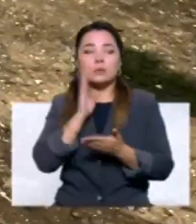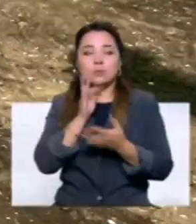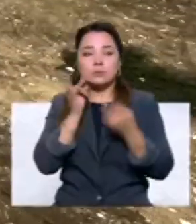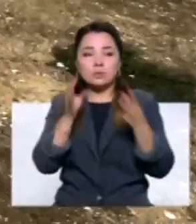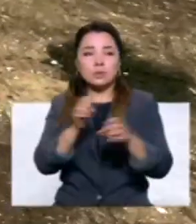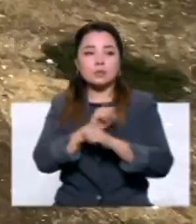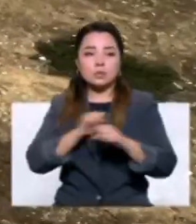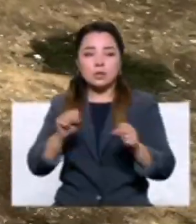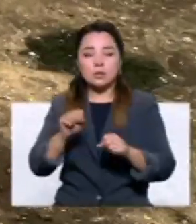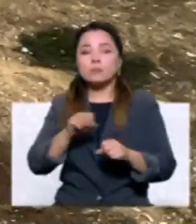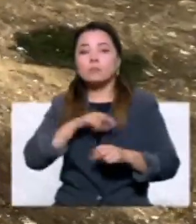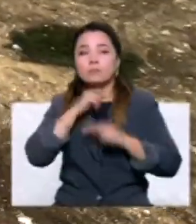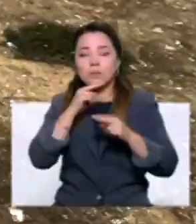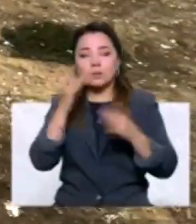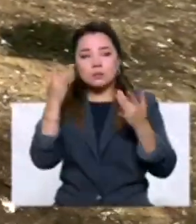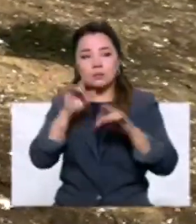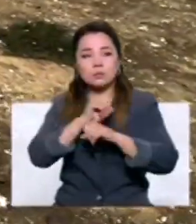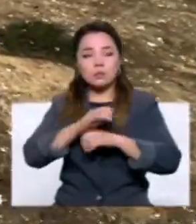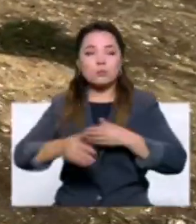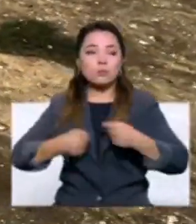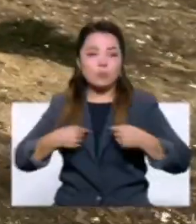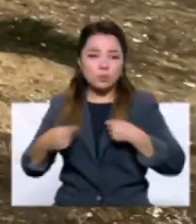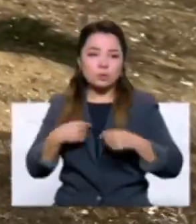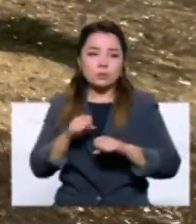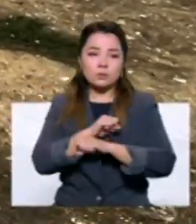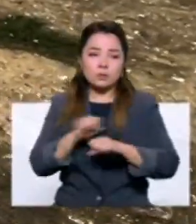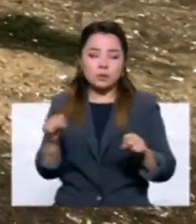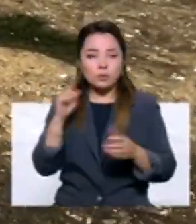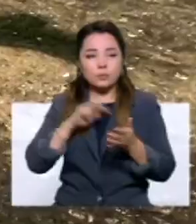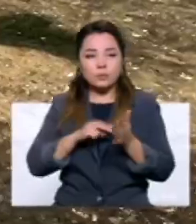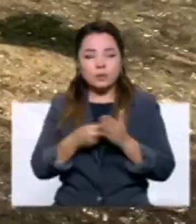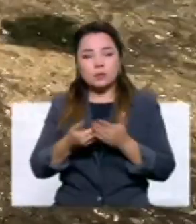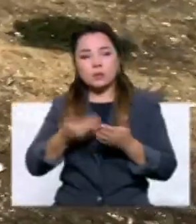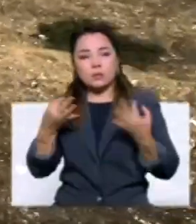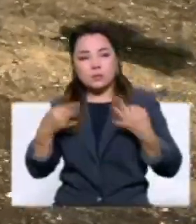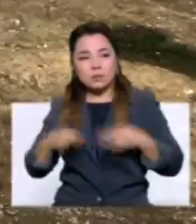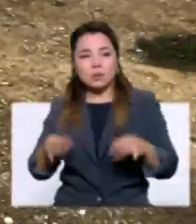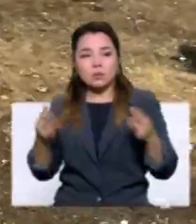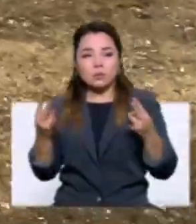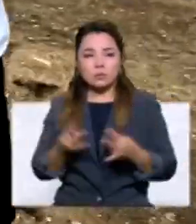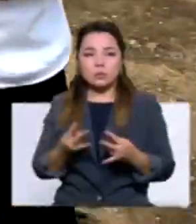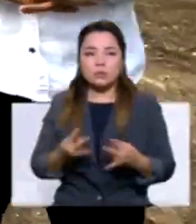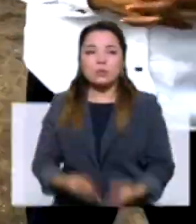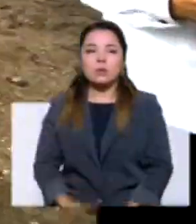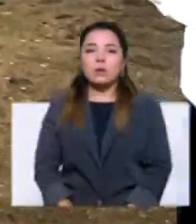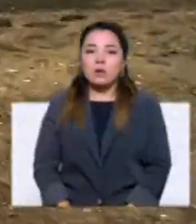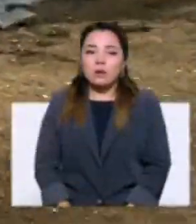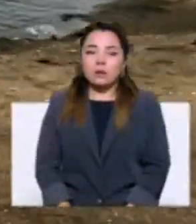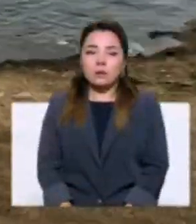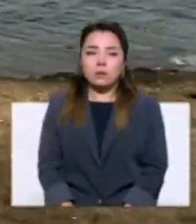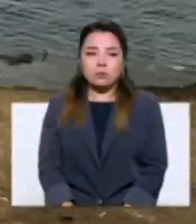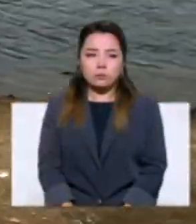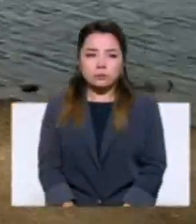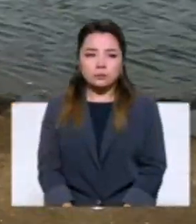еткен олқылықтың зардабын әлі қанша тартарымызды кім білсін. Елдос Есенбол, Сұңқарбек Қайсен, Азамат Әбірешев, Апта.